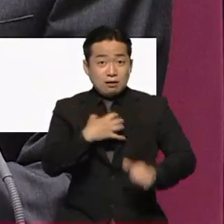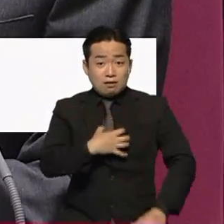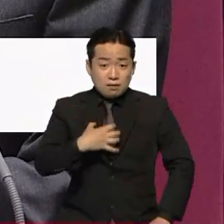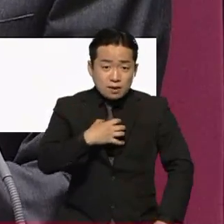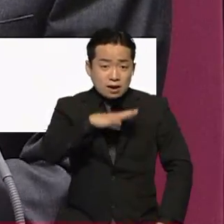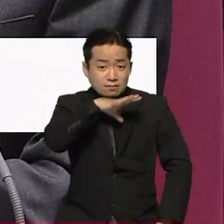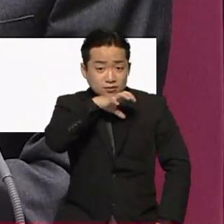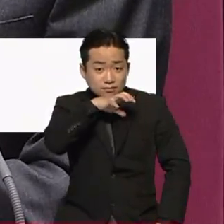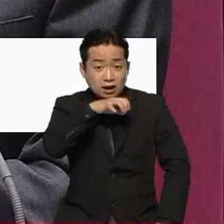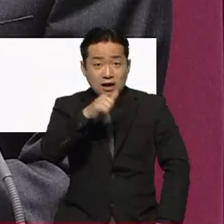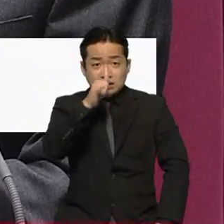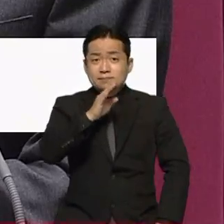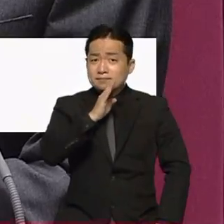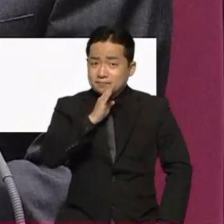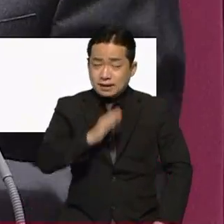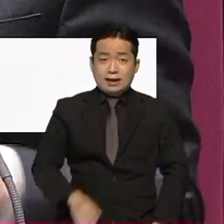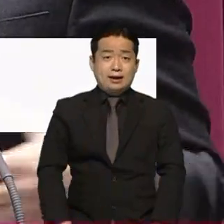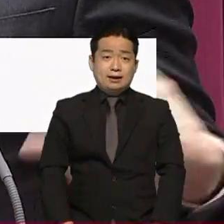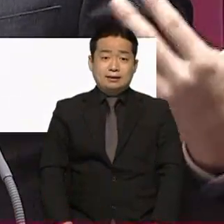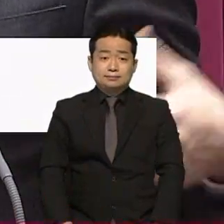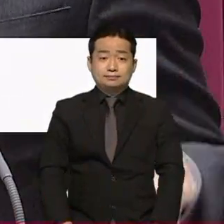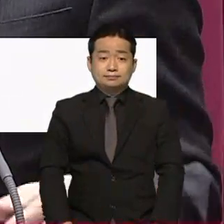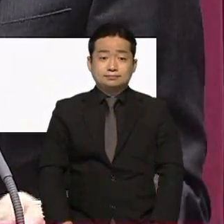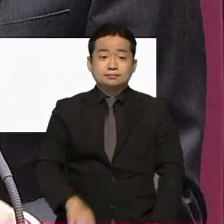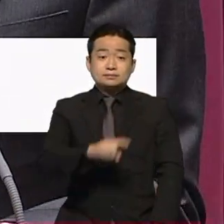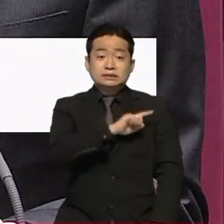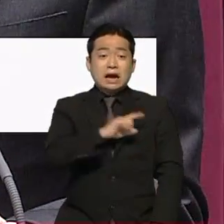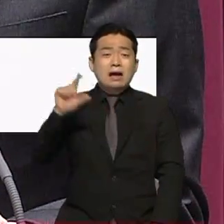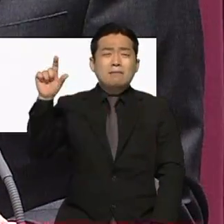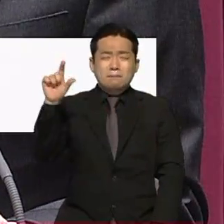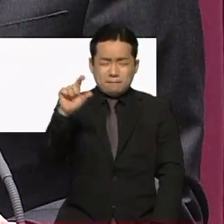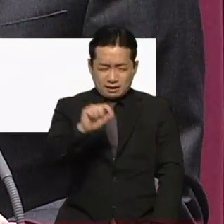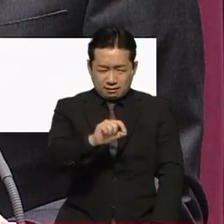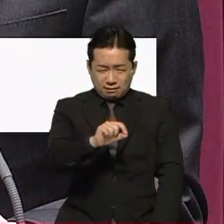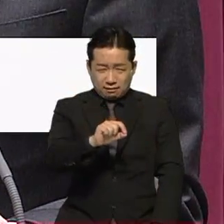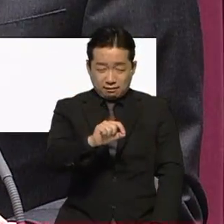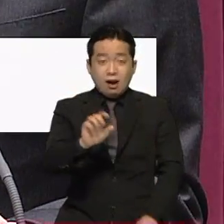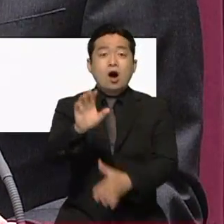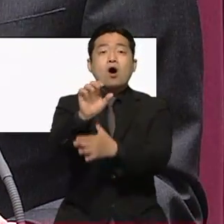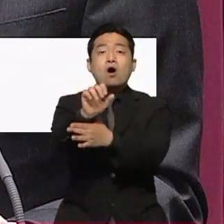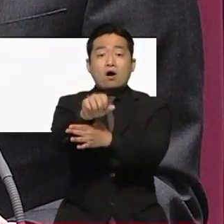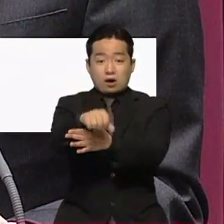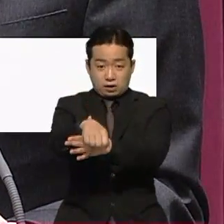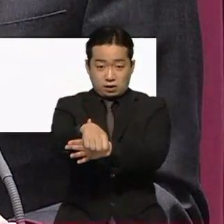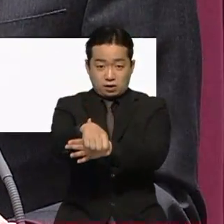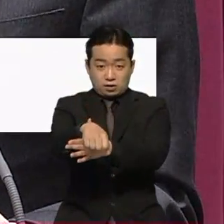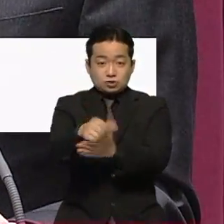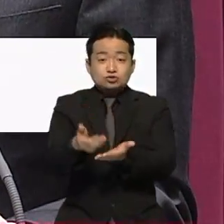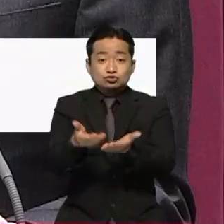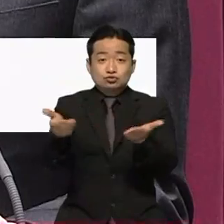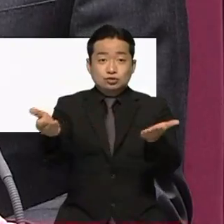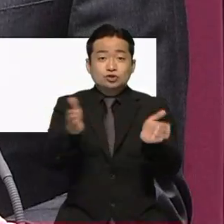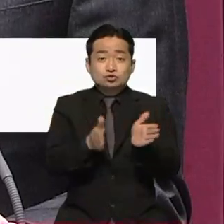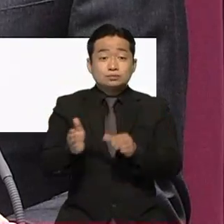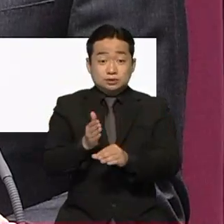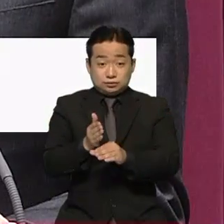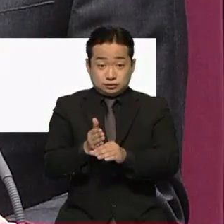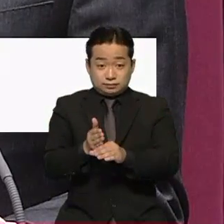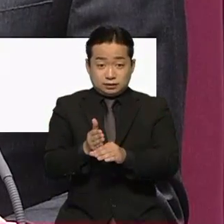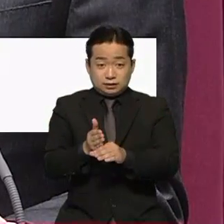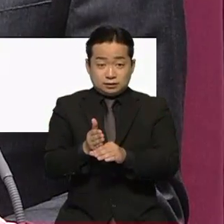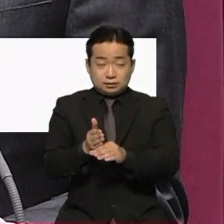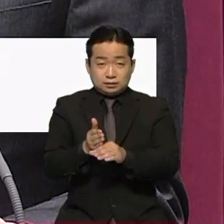불안과 불만이 있는 거 아닙니까? 가장 빠른 시간 내에 허가를 내려고 준비를 하고